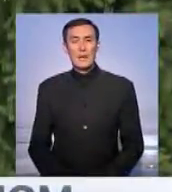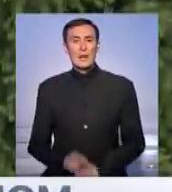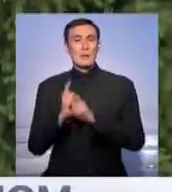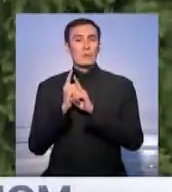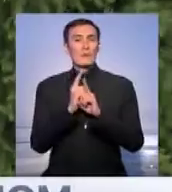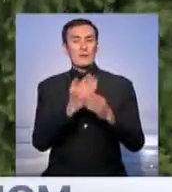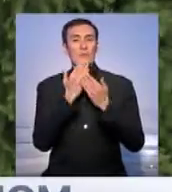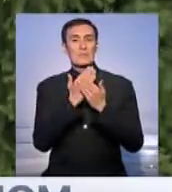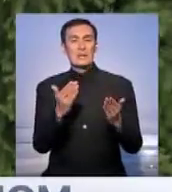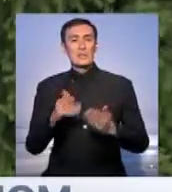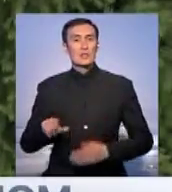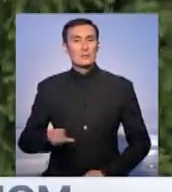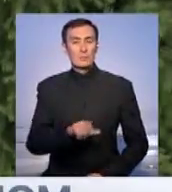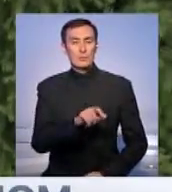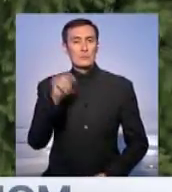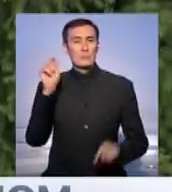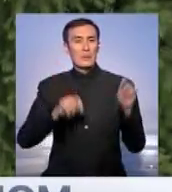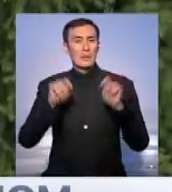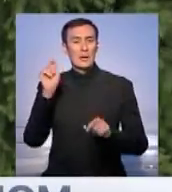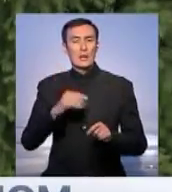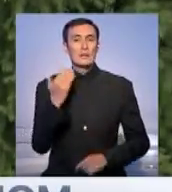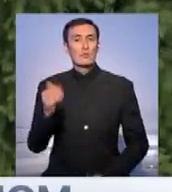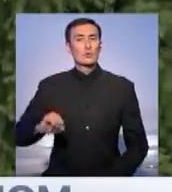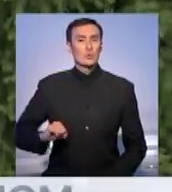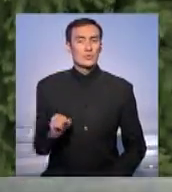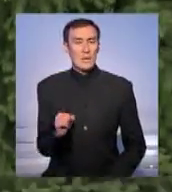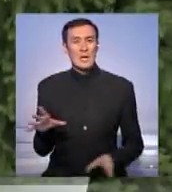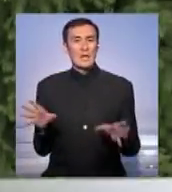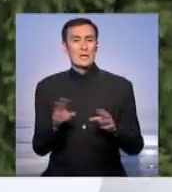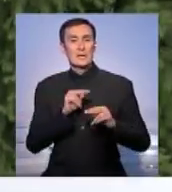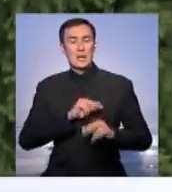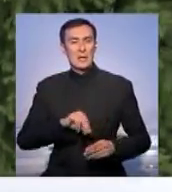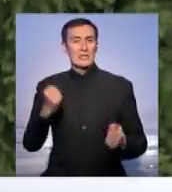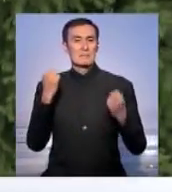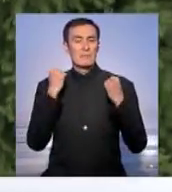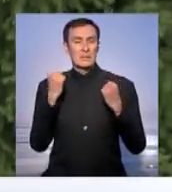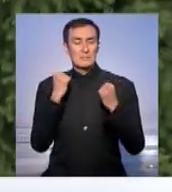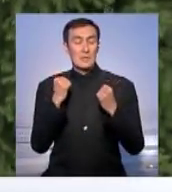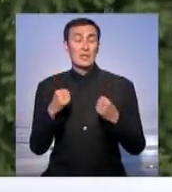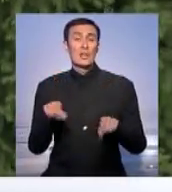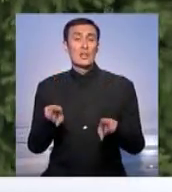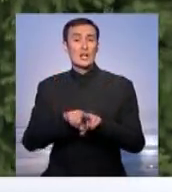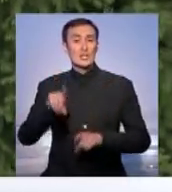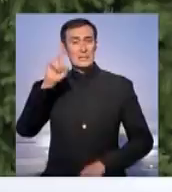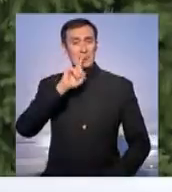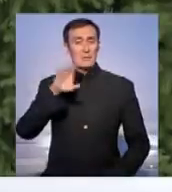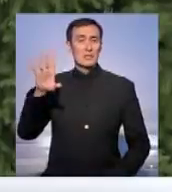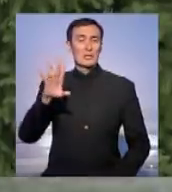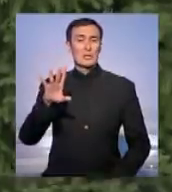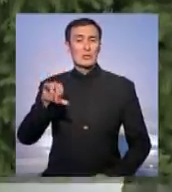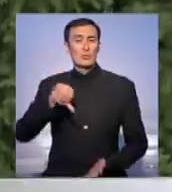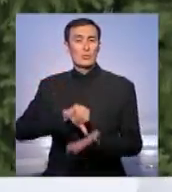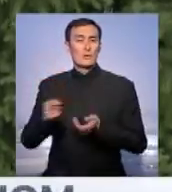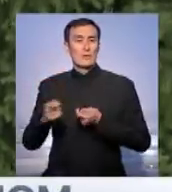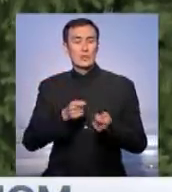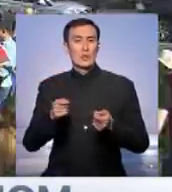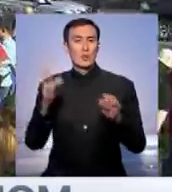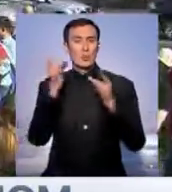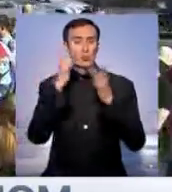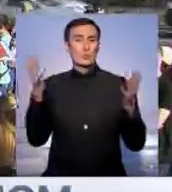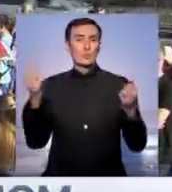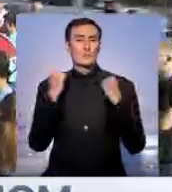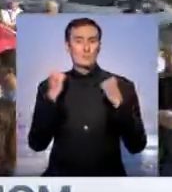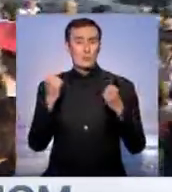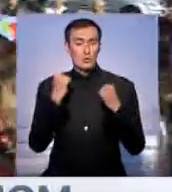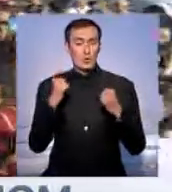Проводить в последний путь Дениса Тена приехали друзья и коллеги спортсмена, а также знаменитые деятели культуры и